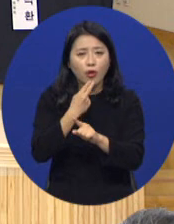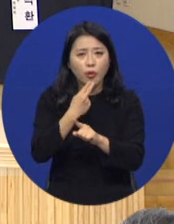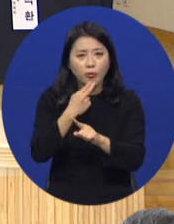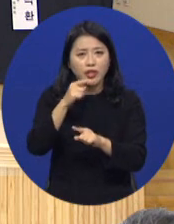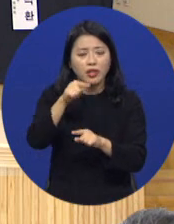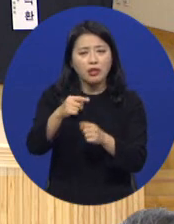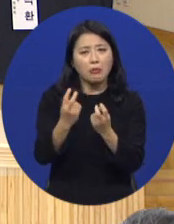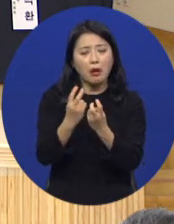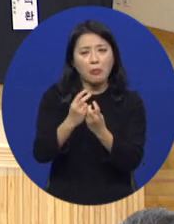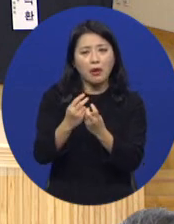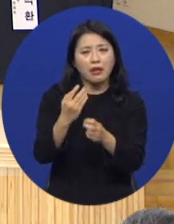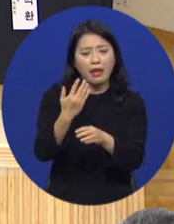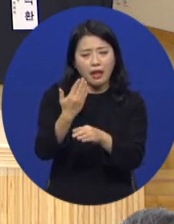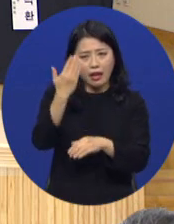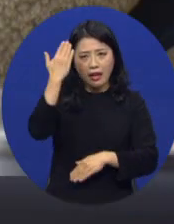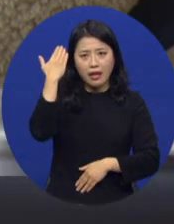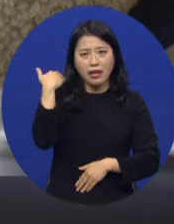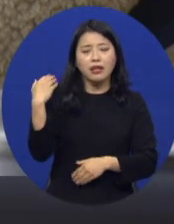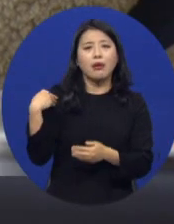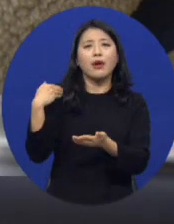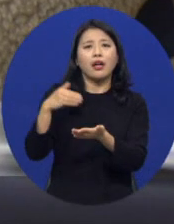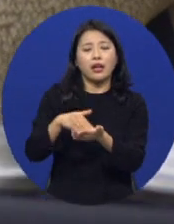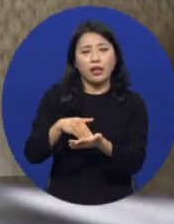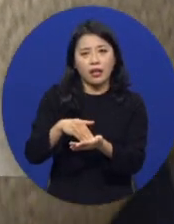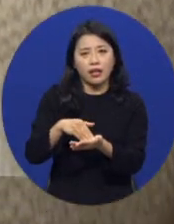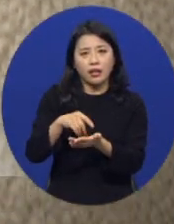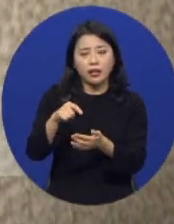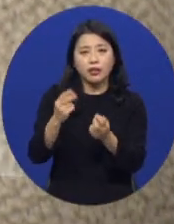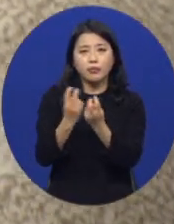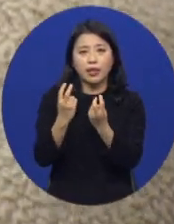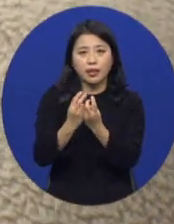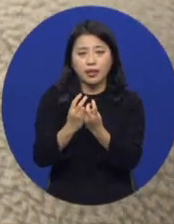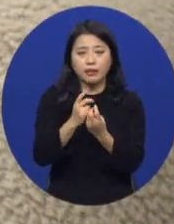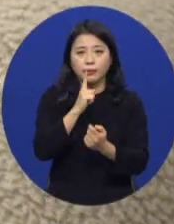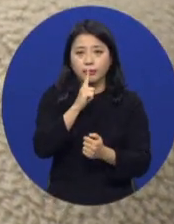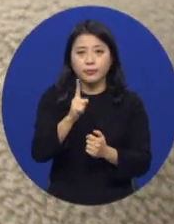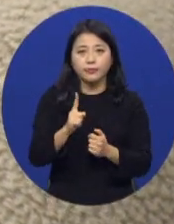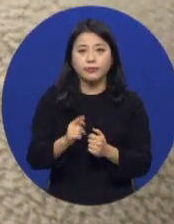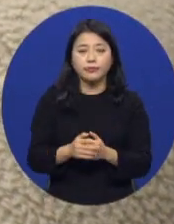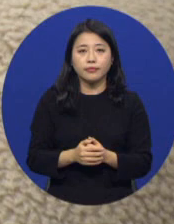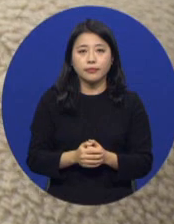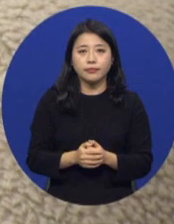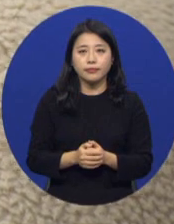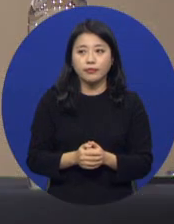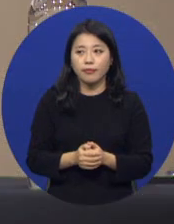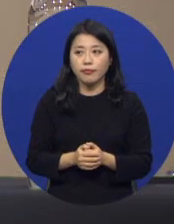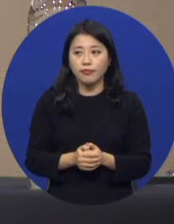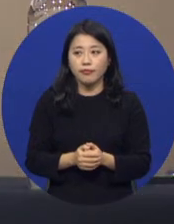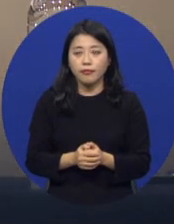획이며 추자 해상풍력 사례에서 보듯 오히려 갈등이 커질 수 있다고 지적했습니다 그걸